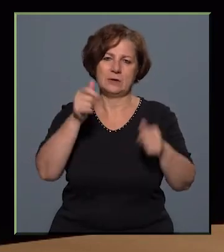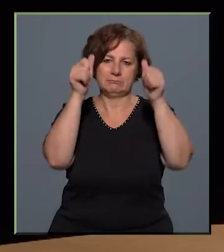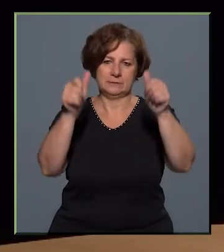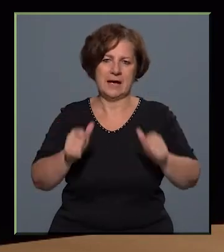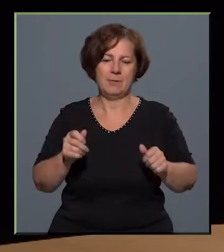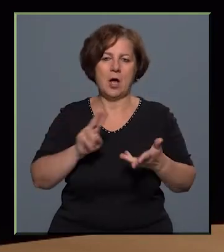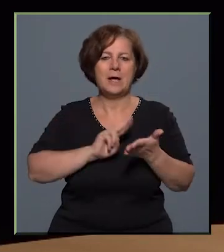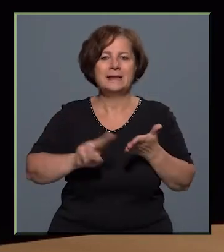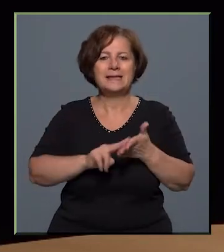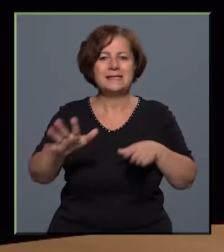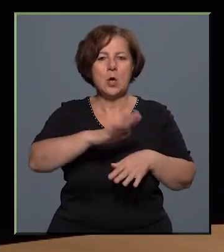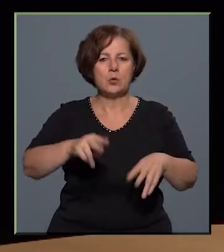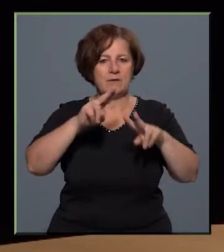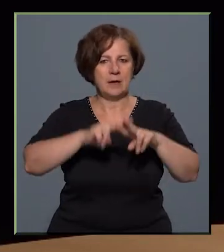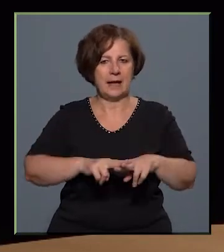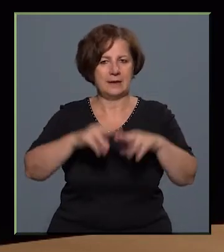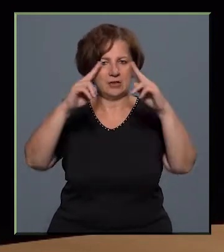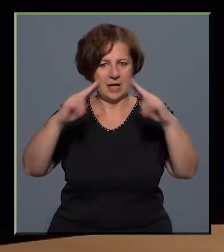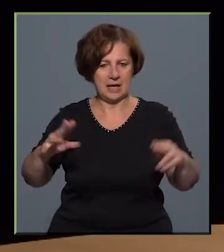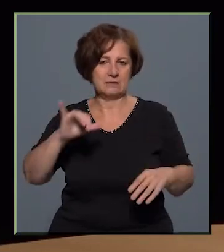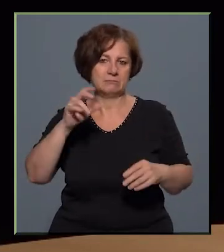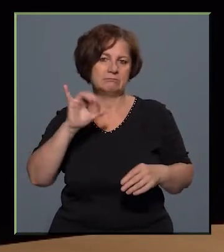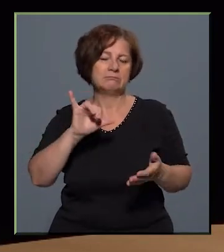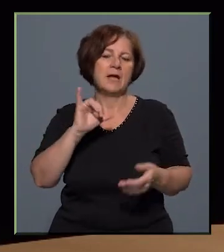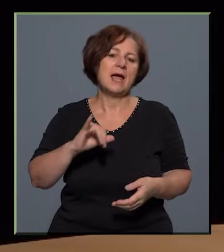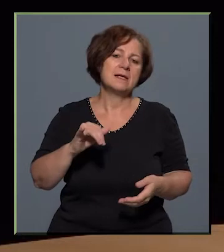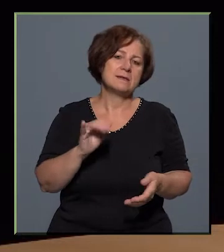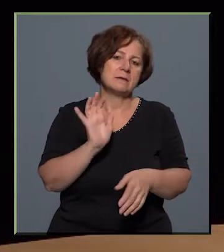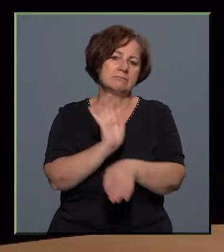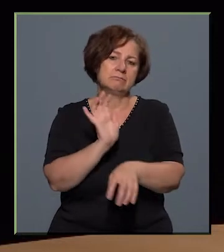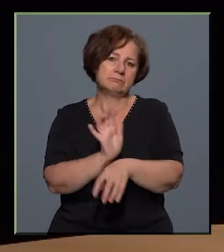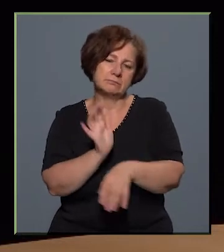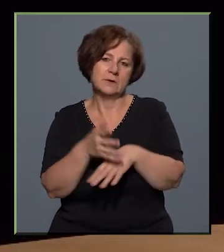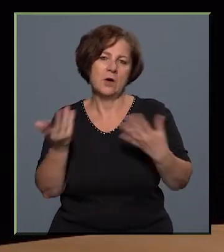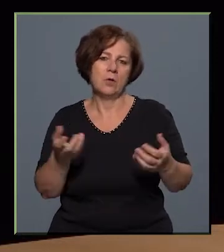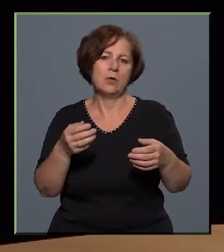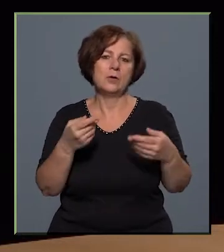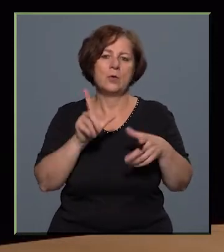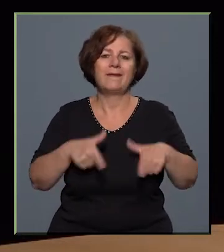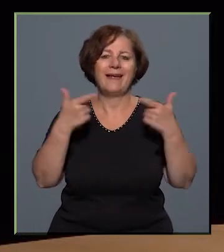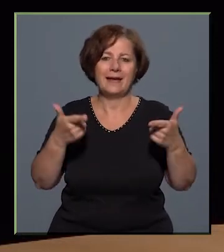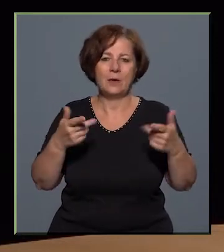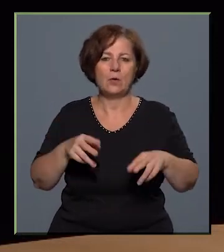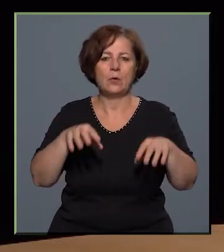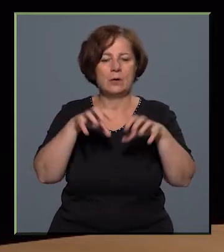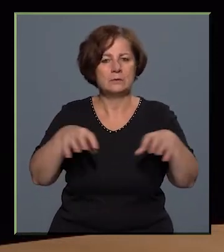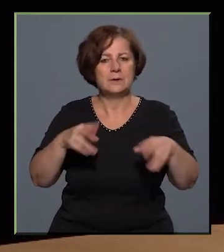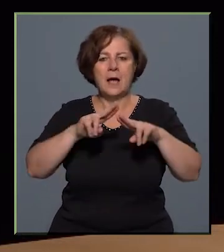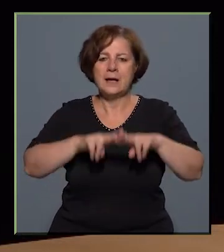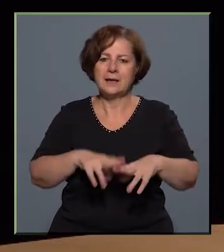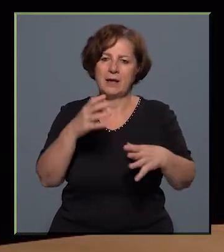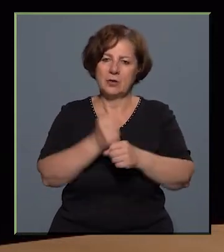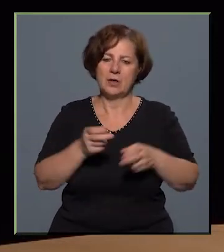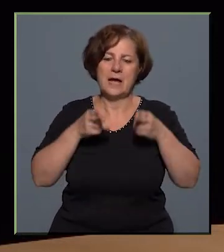azt igazolná, hogy az ott élők, abban az ingatlanban élők, azok tesznek a környezetükért, rendben tartják